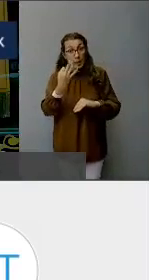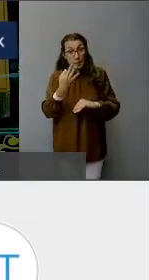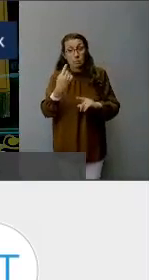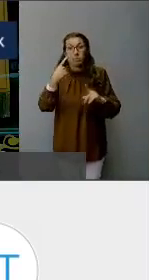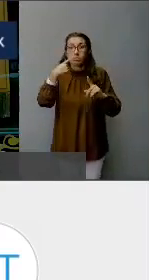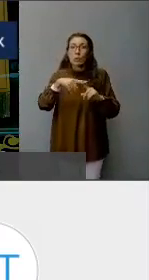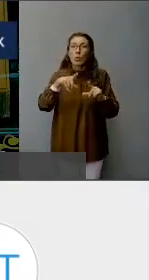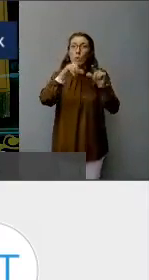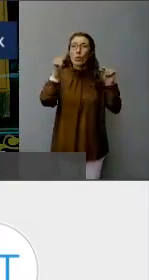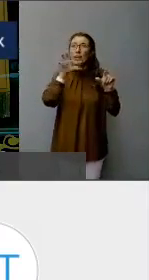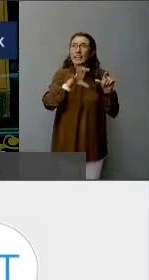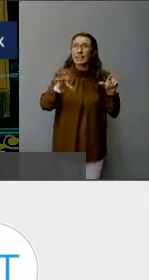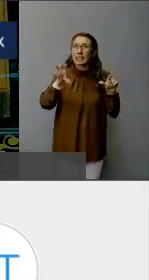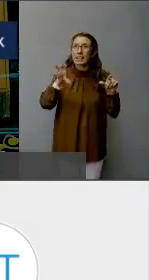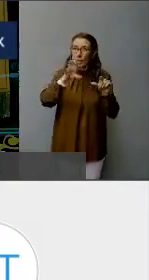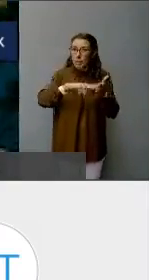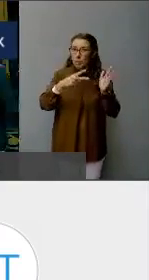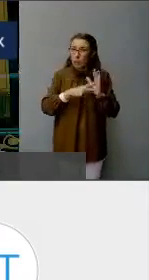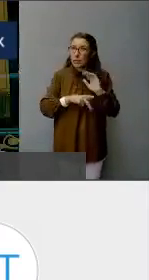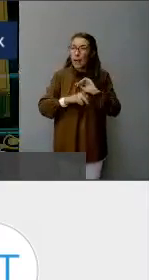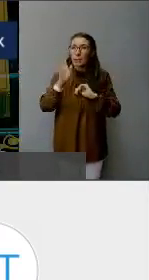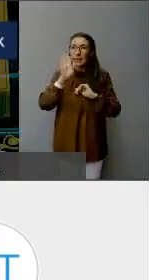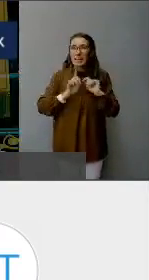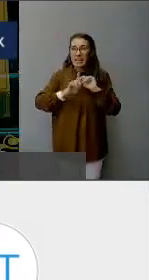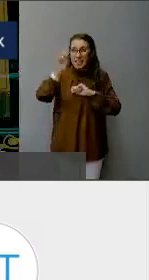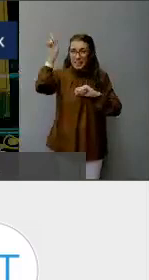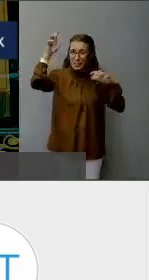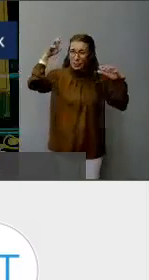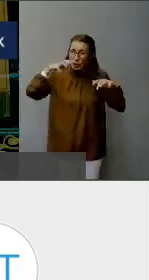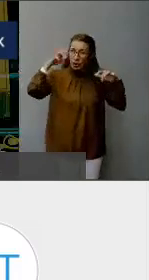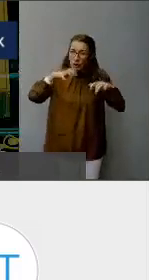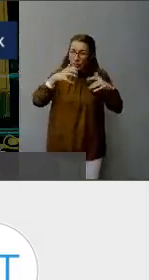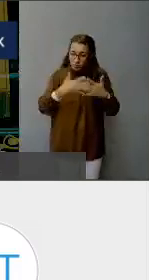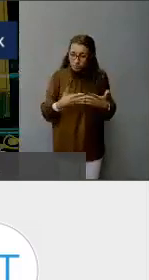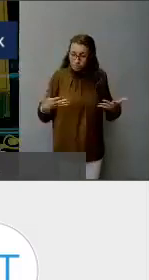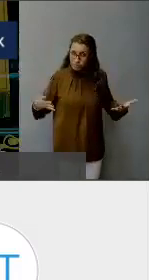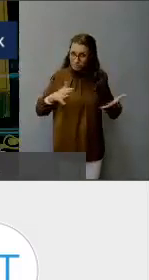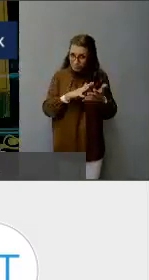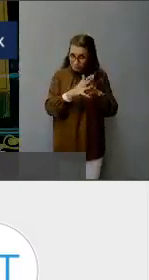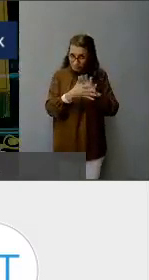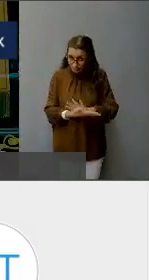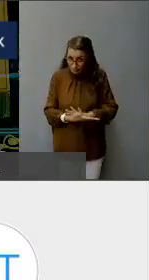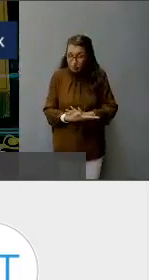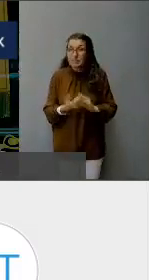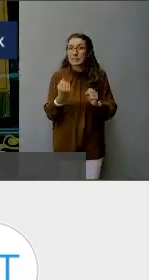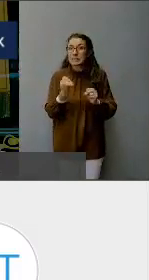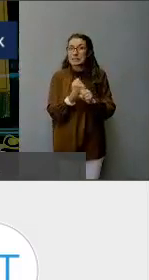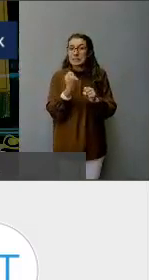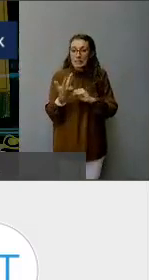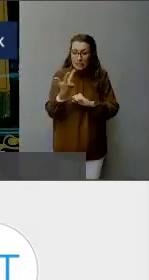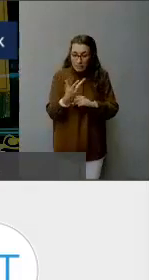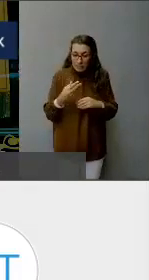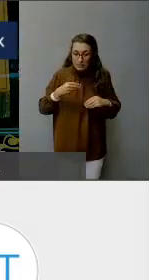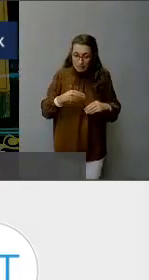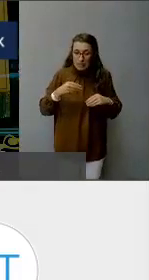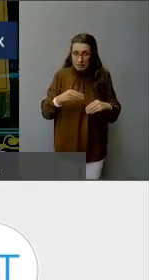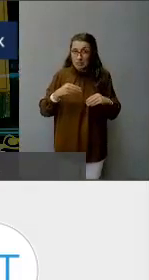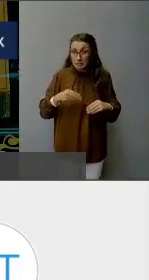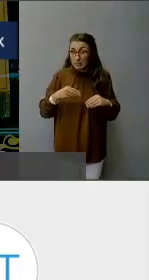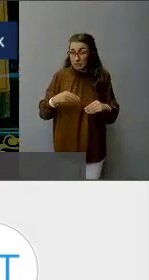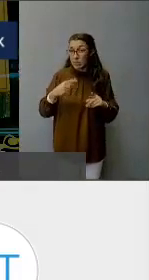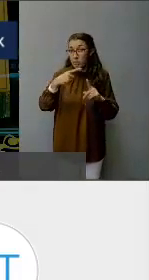dei cambiamenti climatici sono diventati sempre più frequenti e intensi considerato che risulterebbero in assenza di